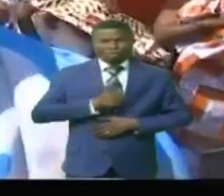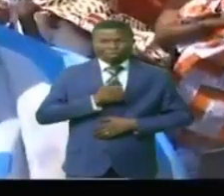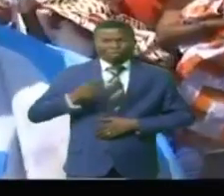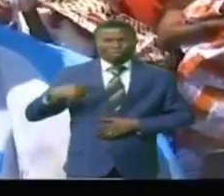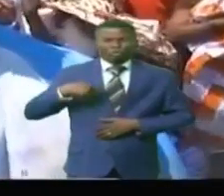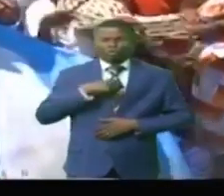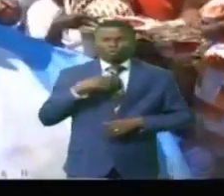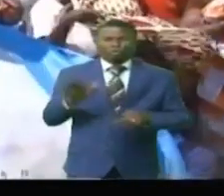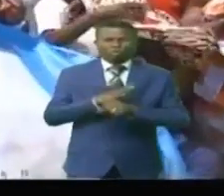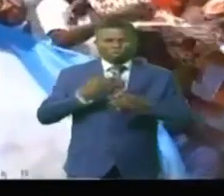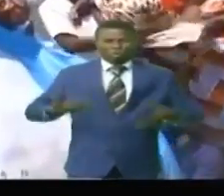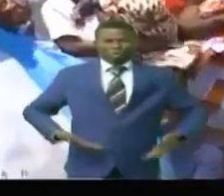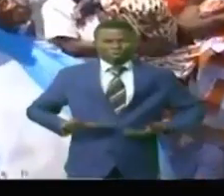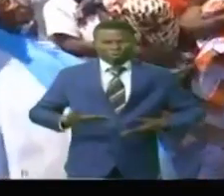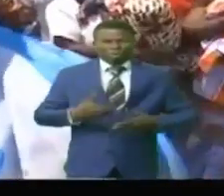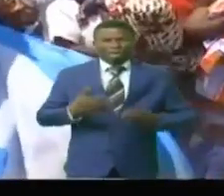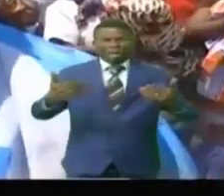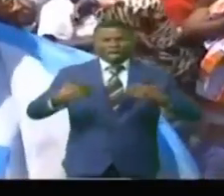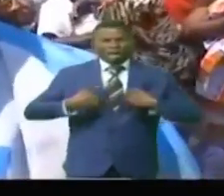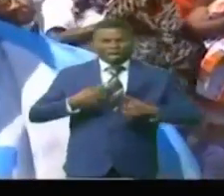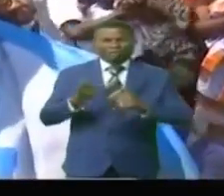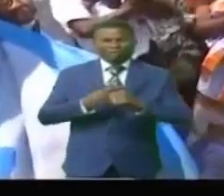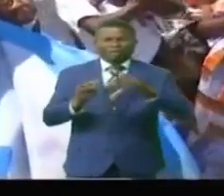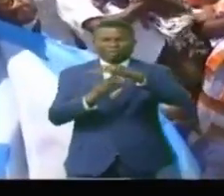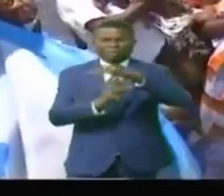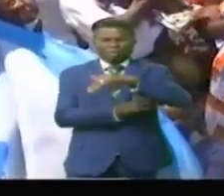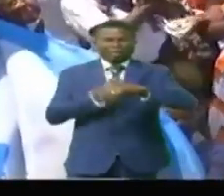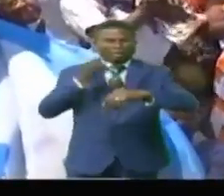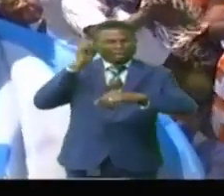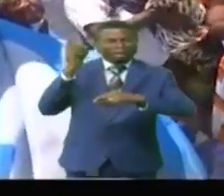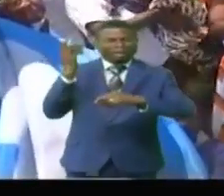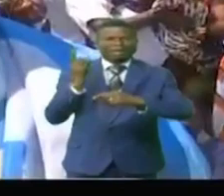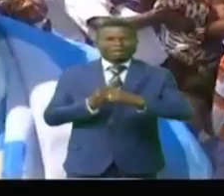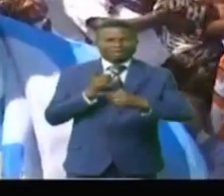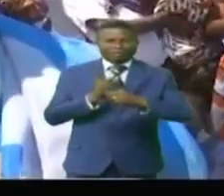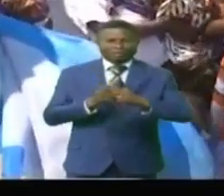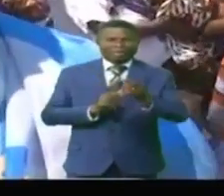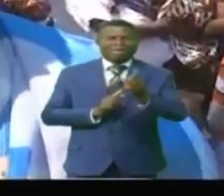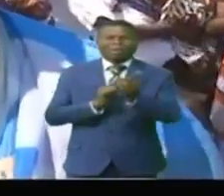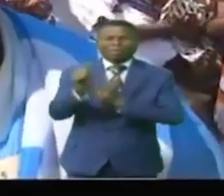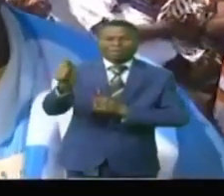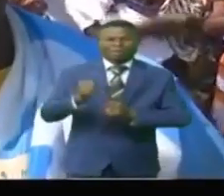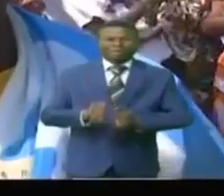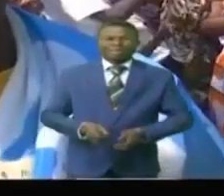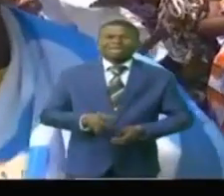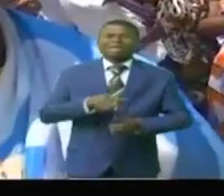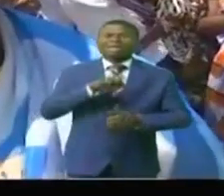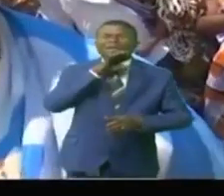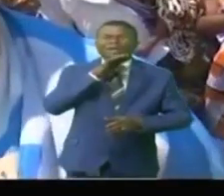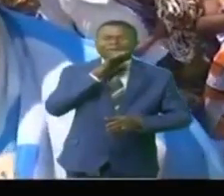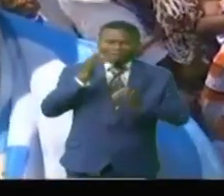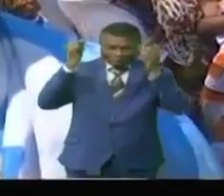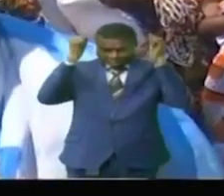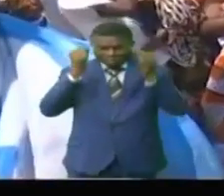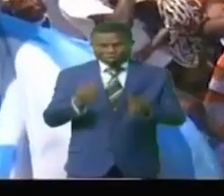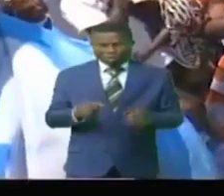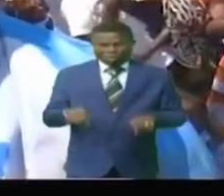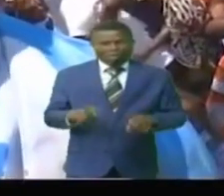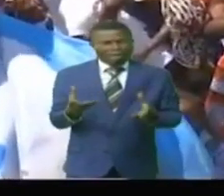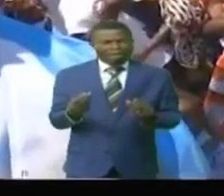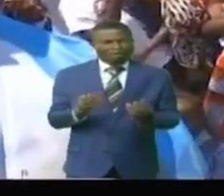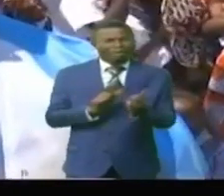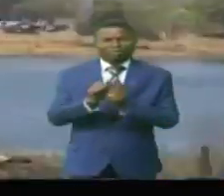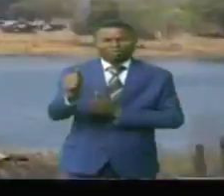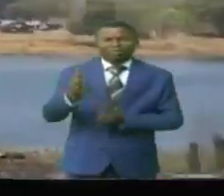heureux d'avoir un pont. Parce qu'on avait des difficultés, parfois le véhicule traversait sur des barges, mais cette fois-ci on aura la facilité parce